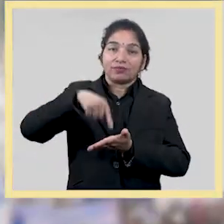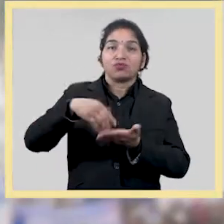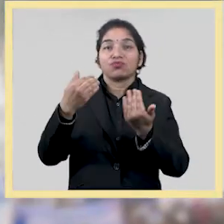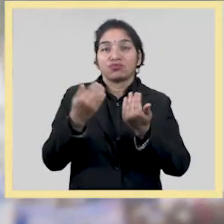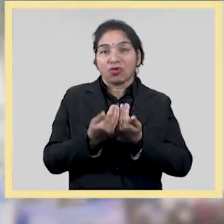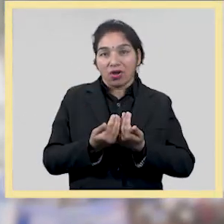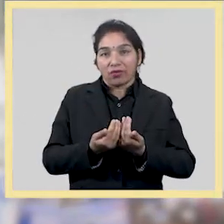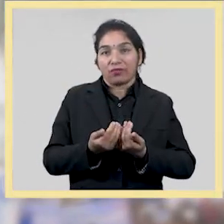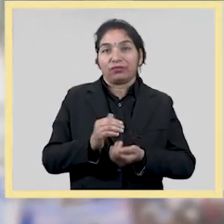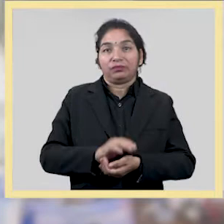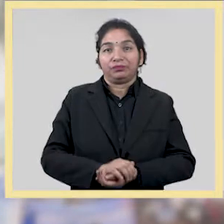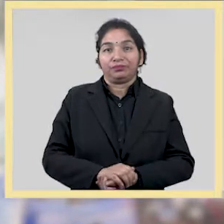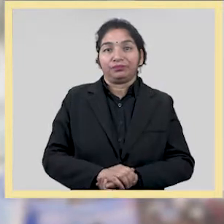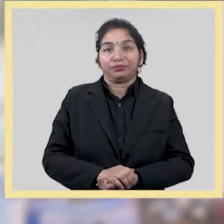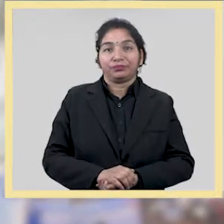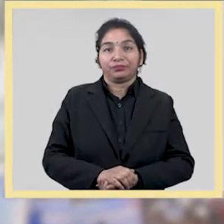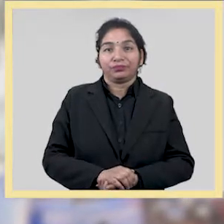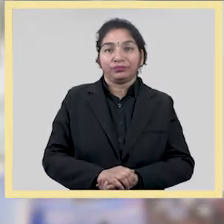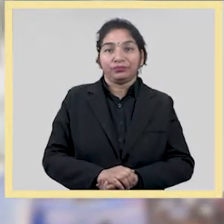गरौँ।